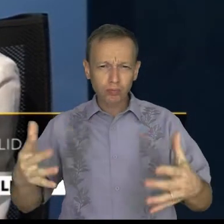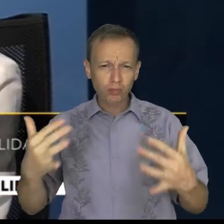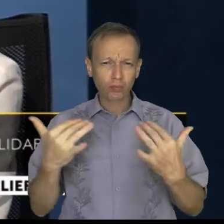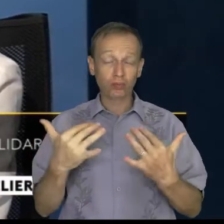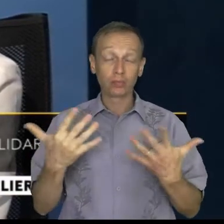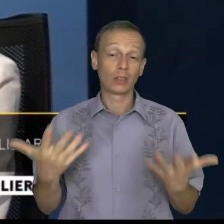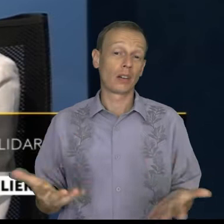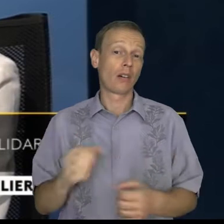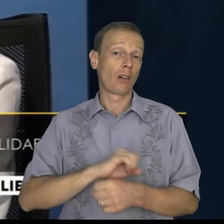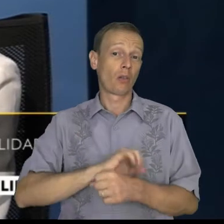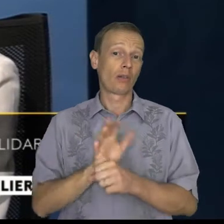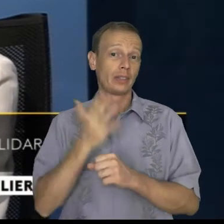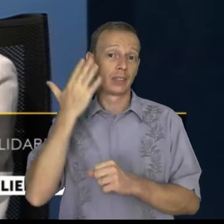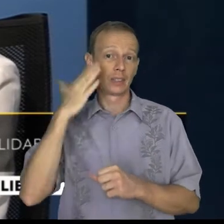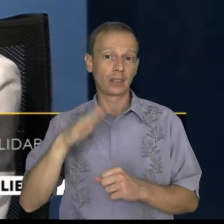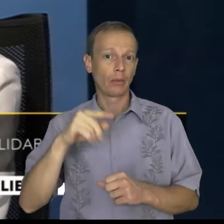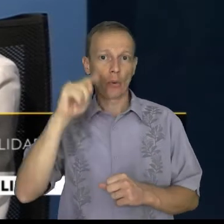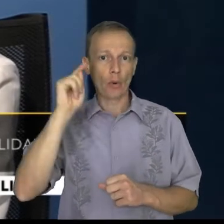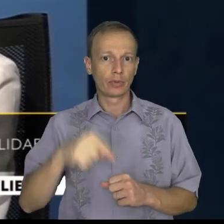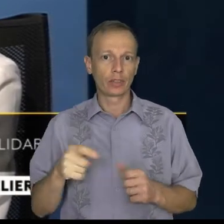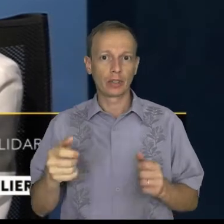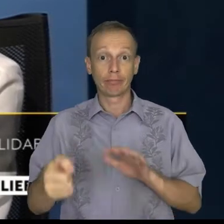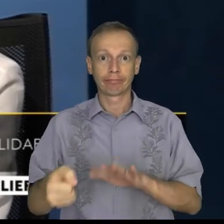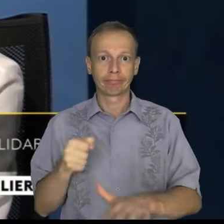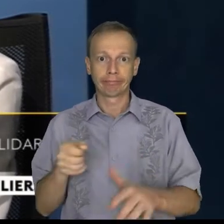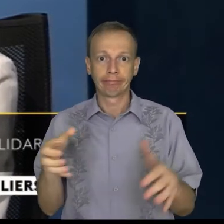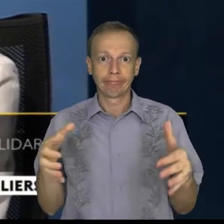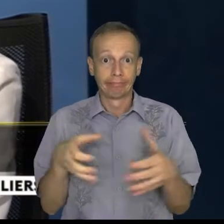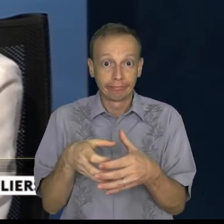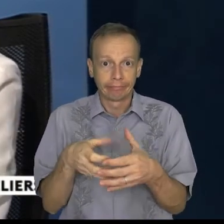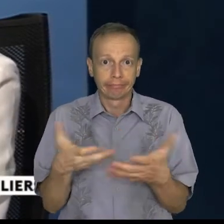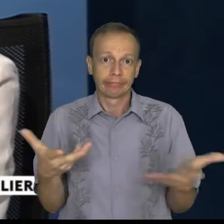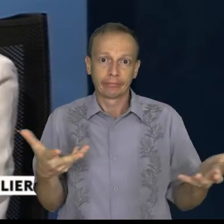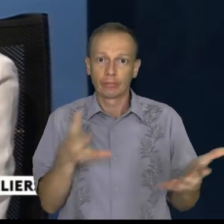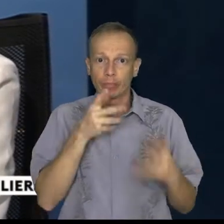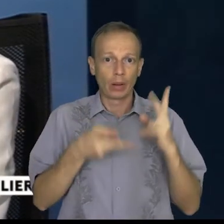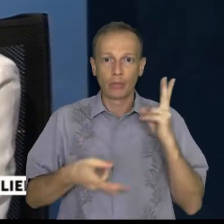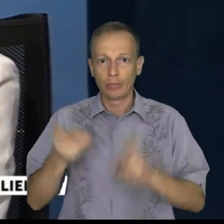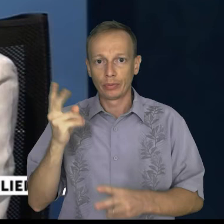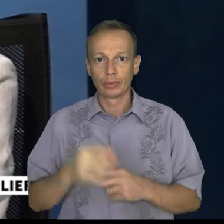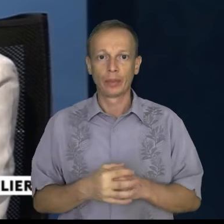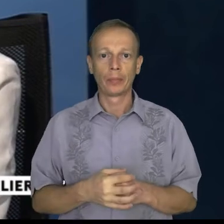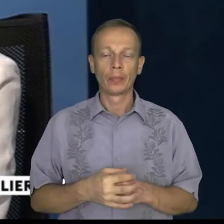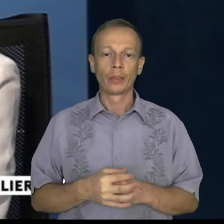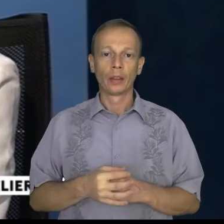Nous aurions pu en mobiliser beaucoup plus, mais crise sanitaire oblige. Donc, nous